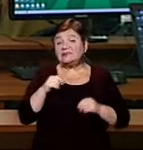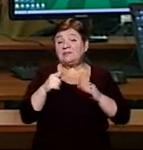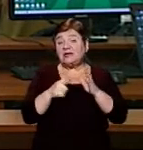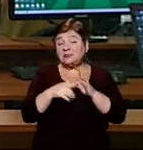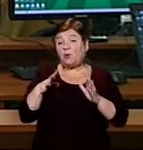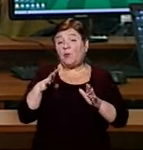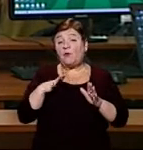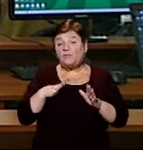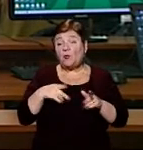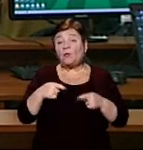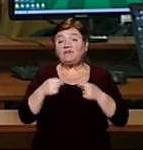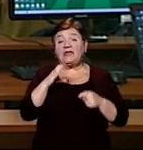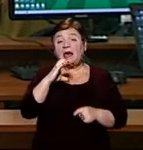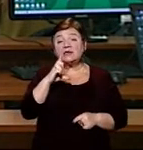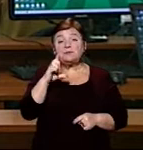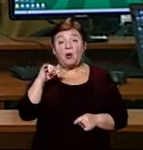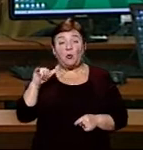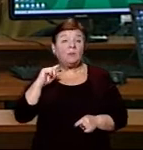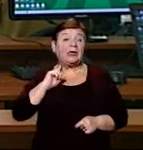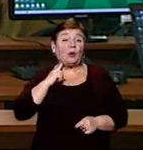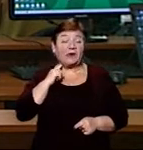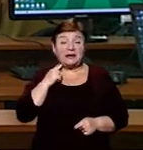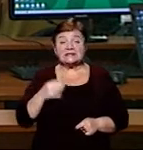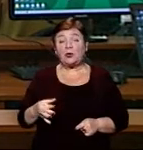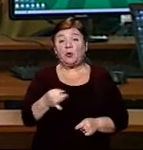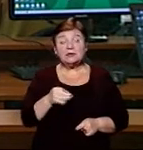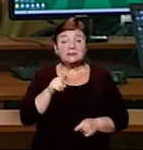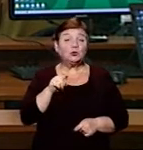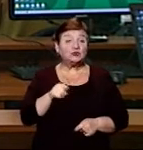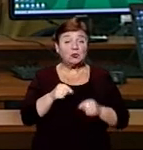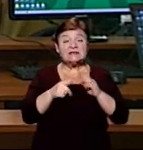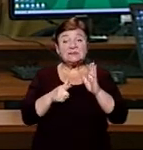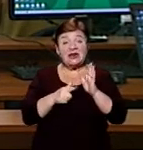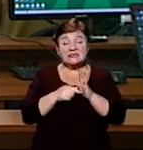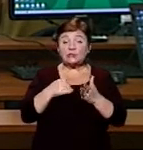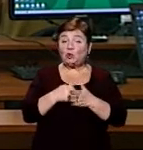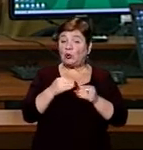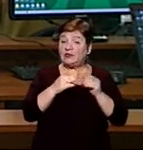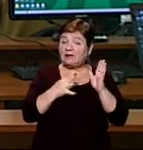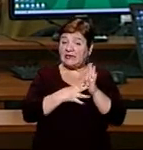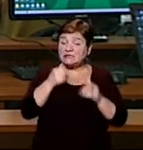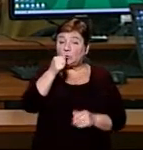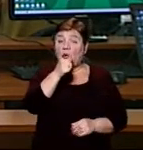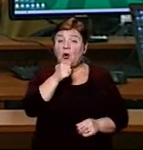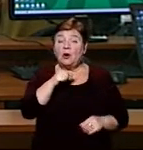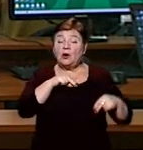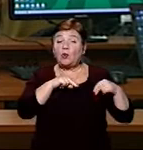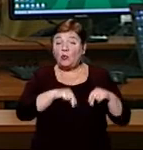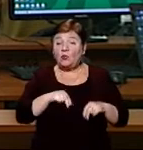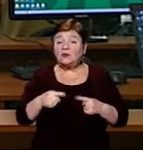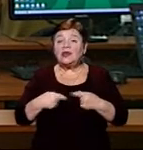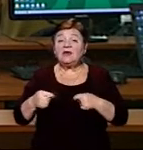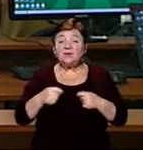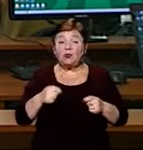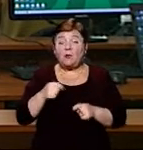був начальником управління СБУ в Кіровоградській області. До цього з 17 до 19 року працював керівником